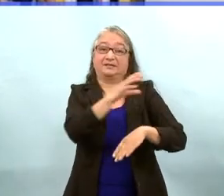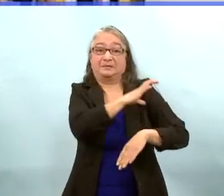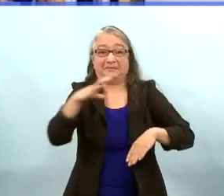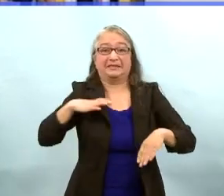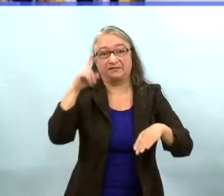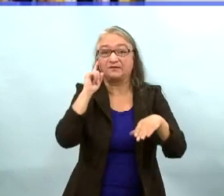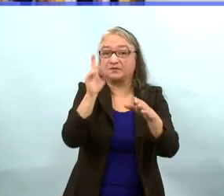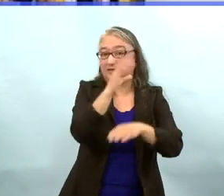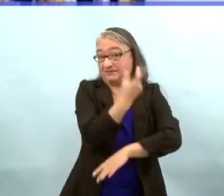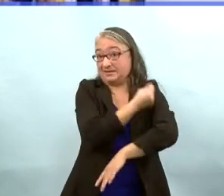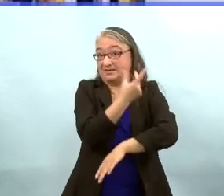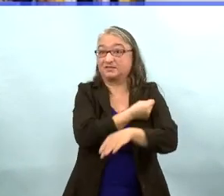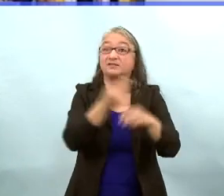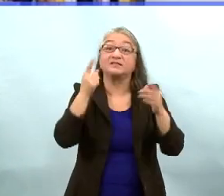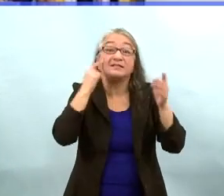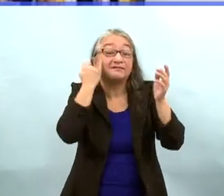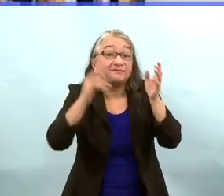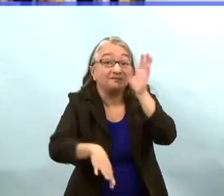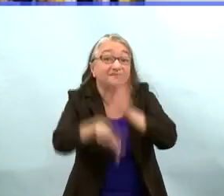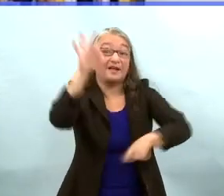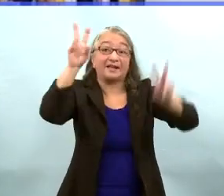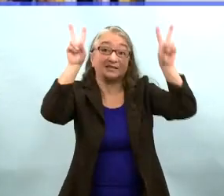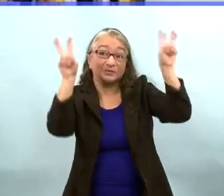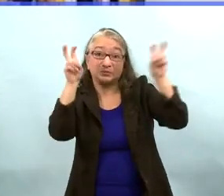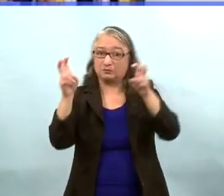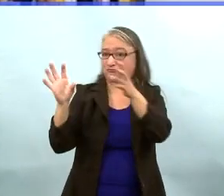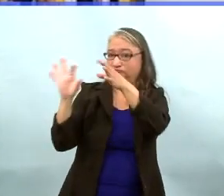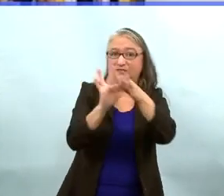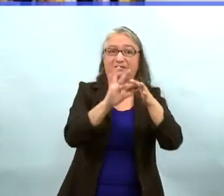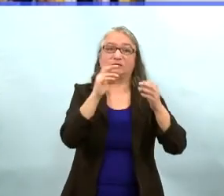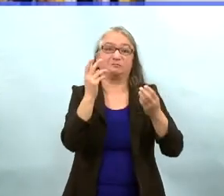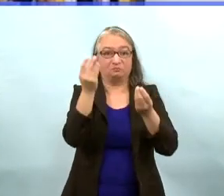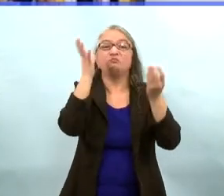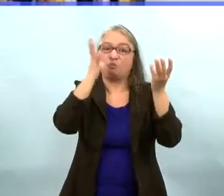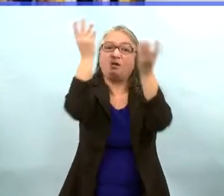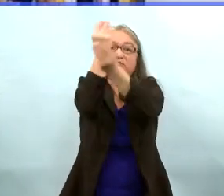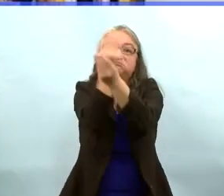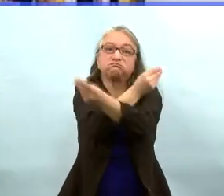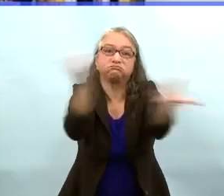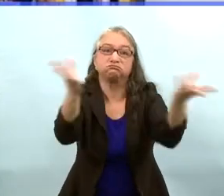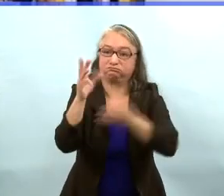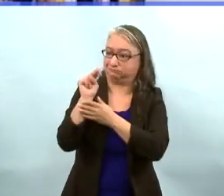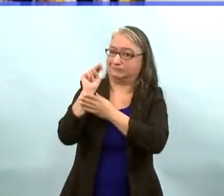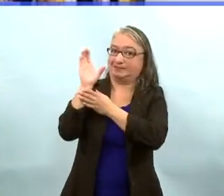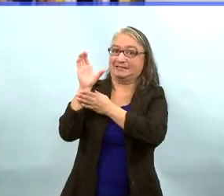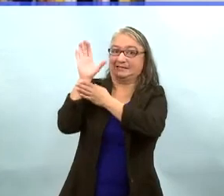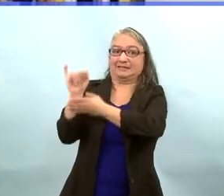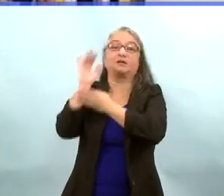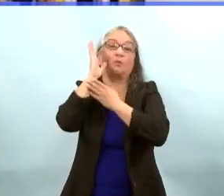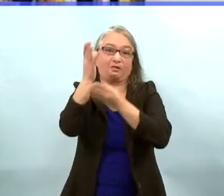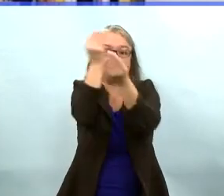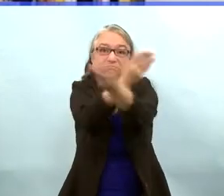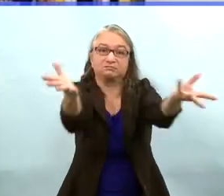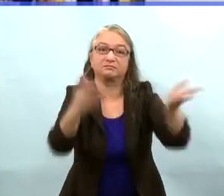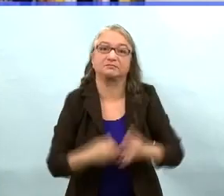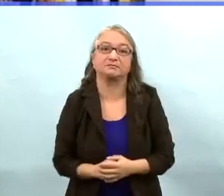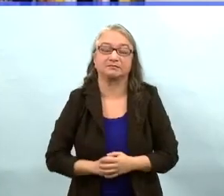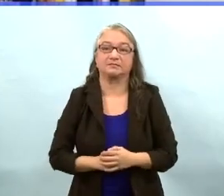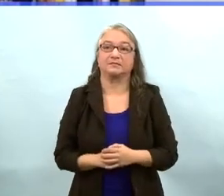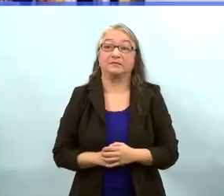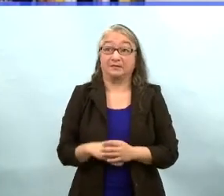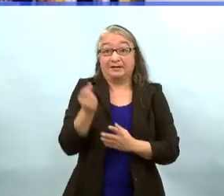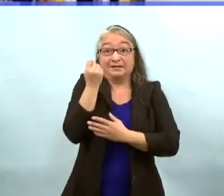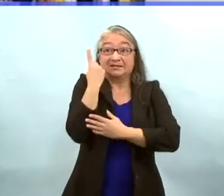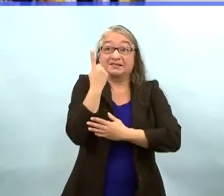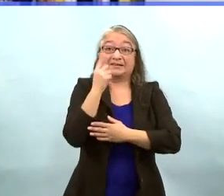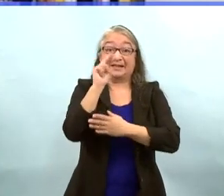identifie un danger. Donc, puisqu'on parle du Comité consultatif national sur la vaccination, eh bien, vendredi, le comité